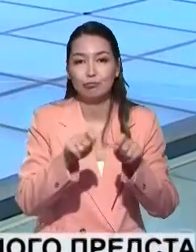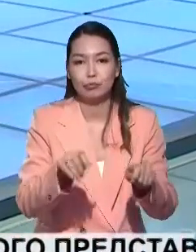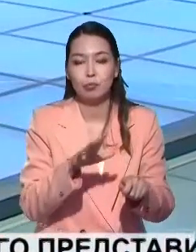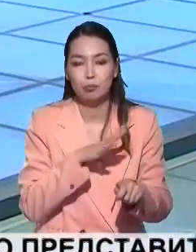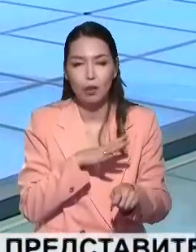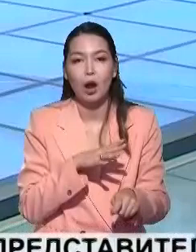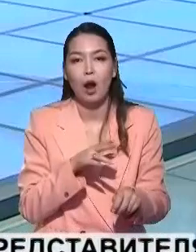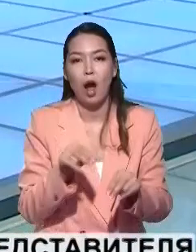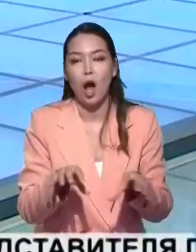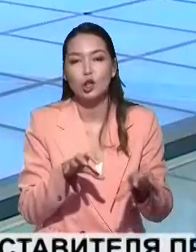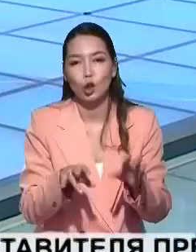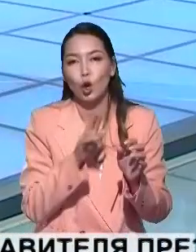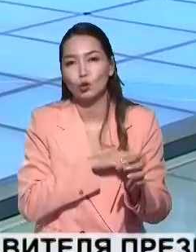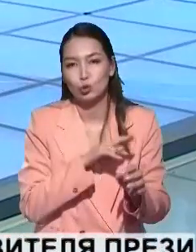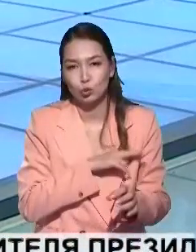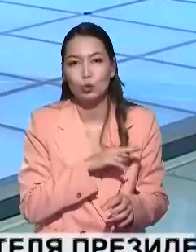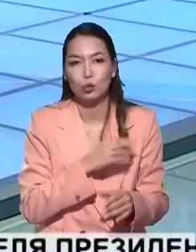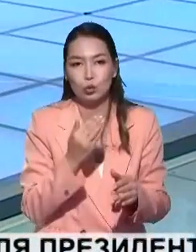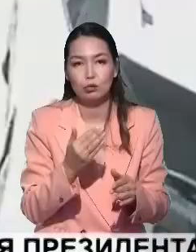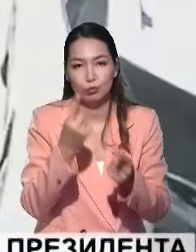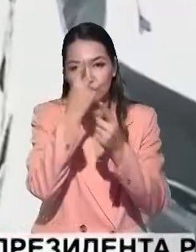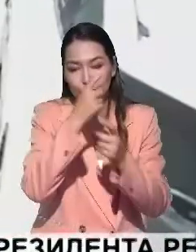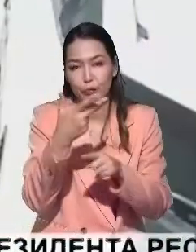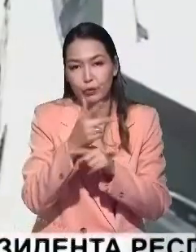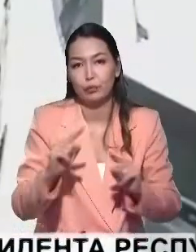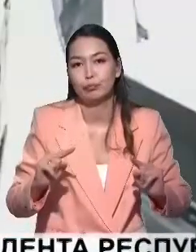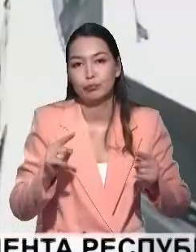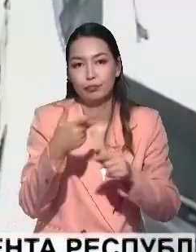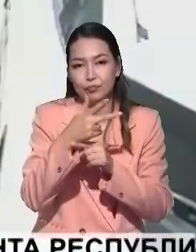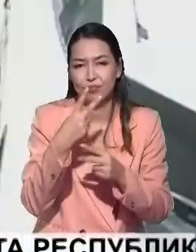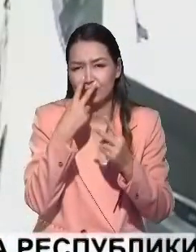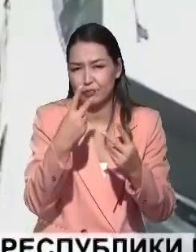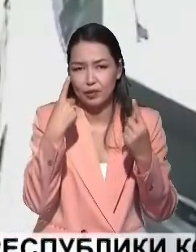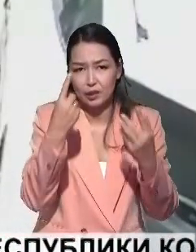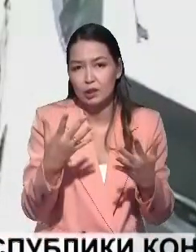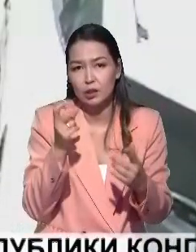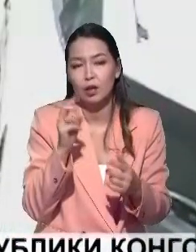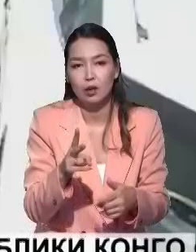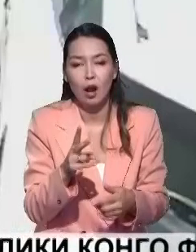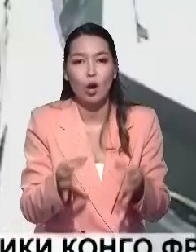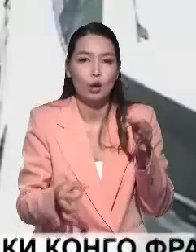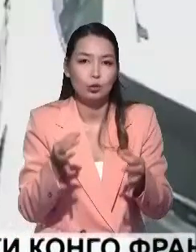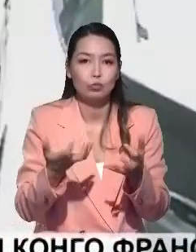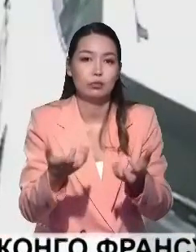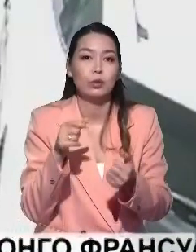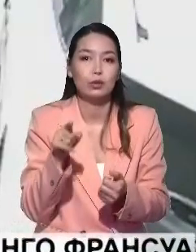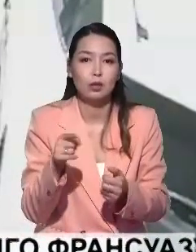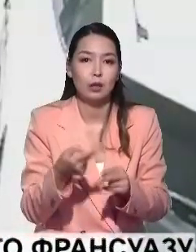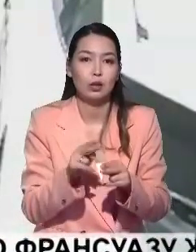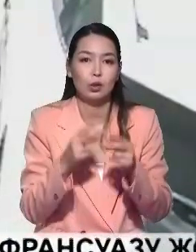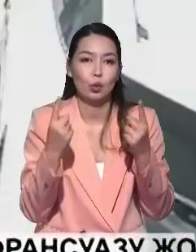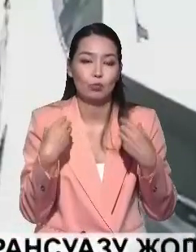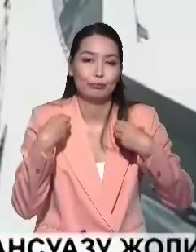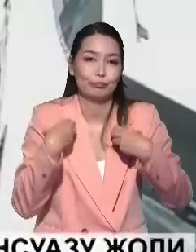антикоррупционной службе. Более того, обнародовано видео задержания. На кадрах чутко видно, как служитель Фемиды берет тот самый роковой рюкзак с